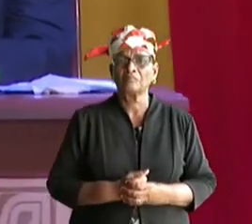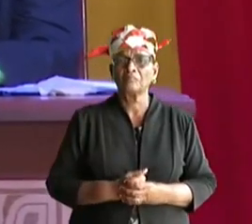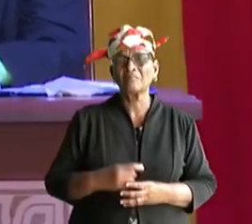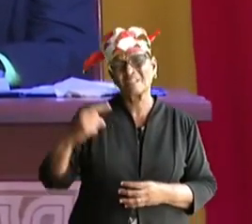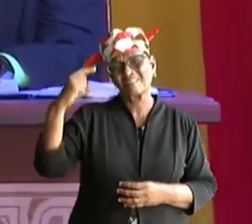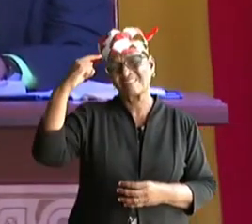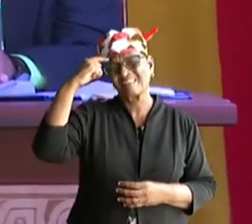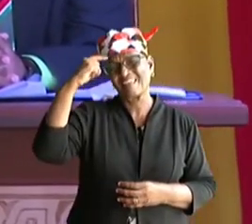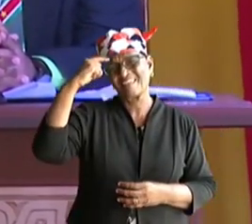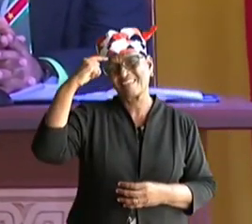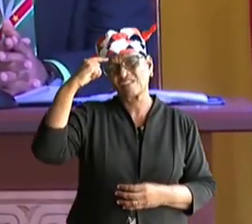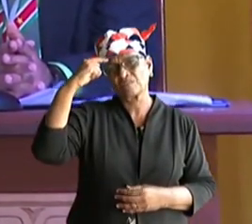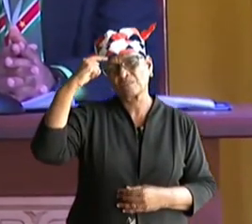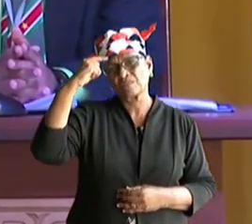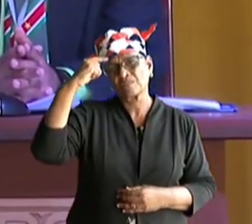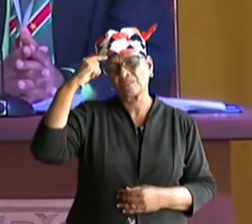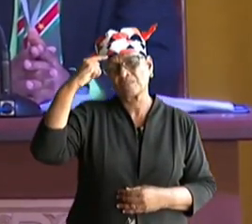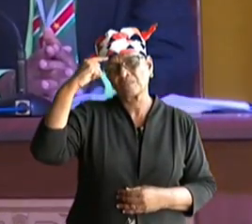praxei